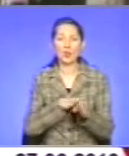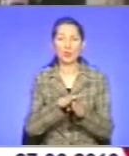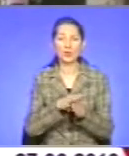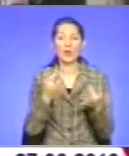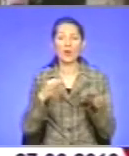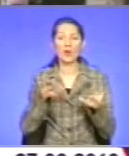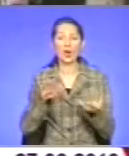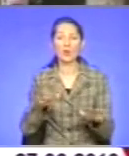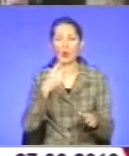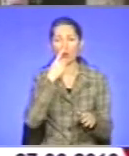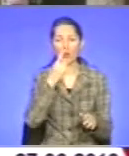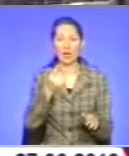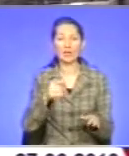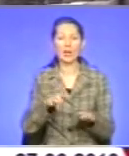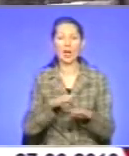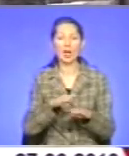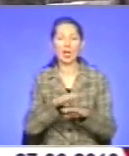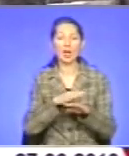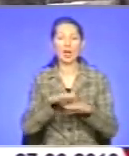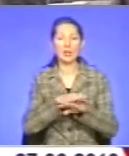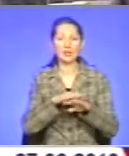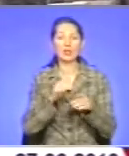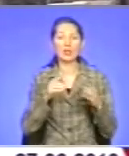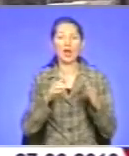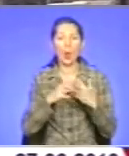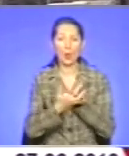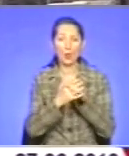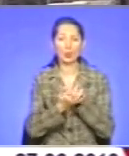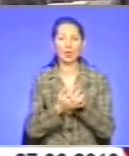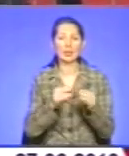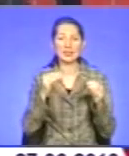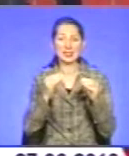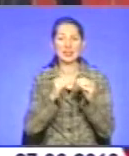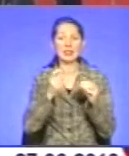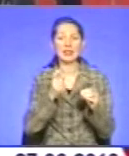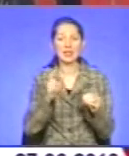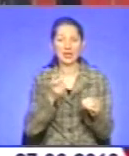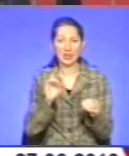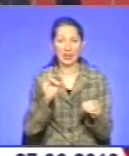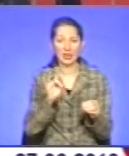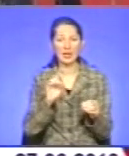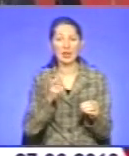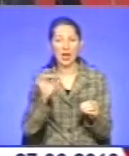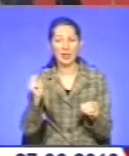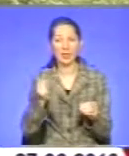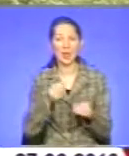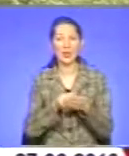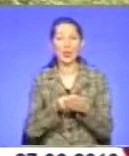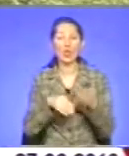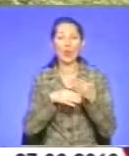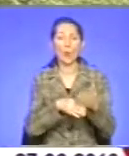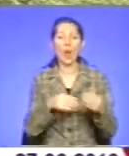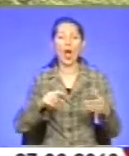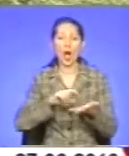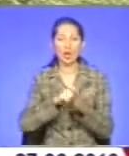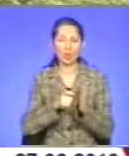у віддалених населених пунктах. Десятикратна матеріальна допомога, житло, можливо, стануть додатковим стимулом